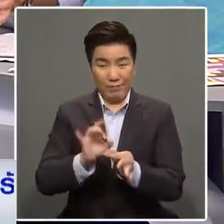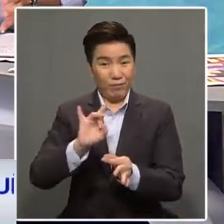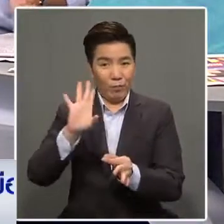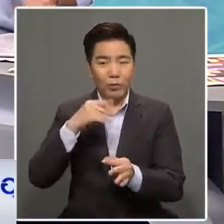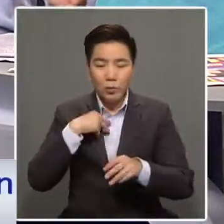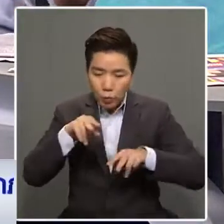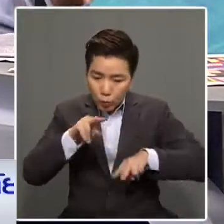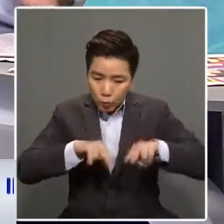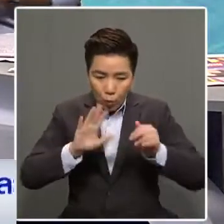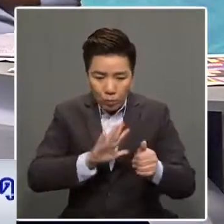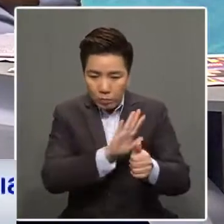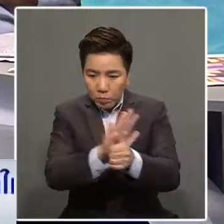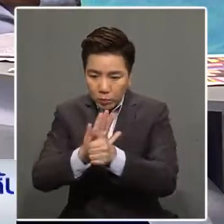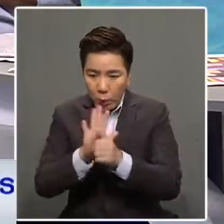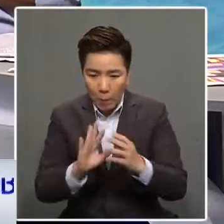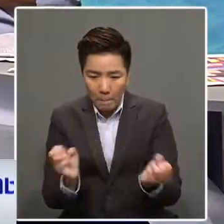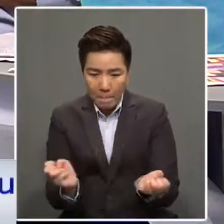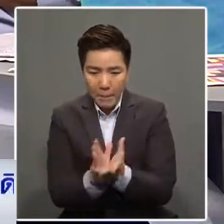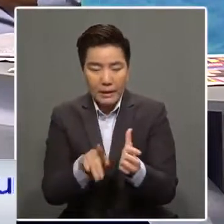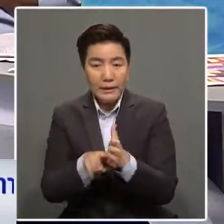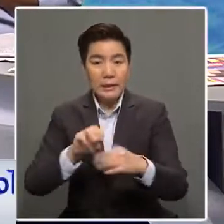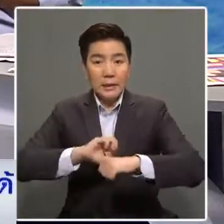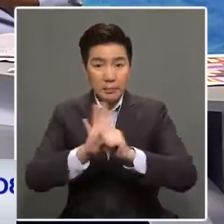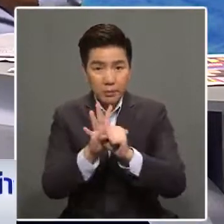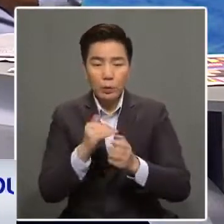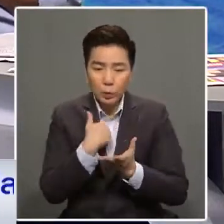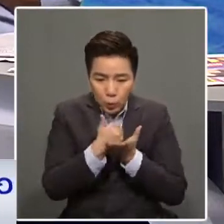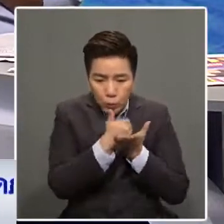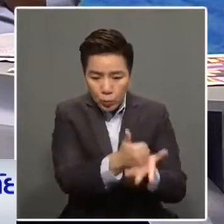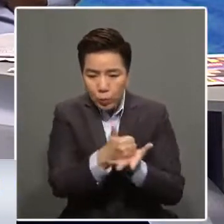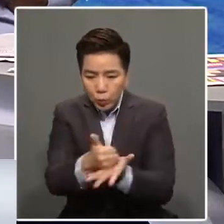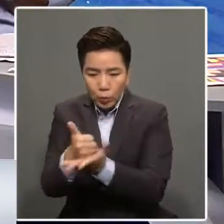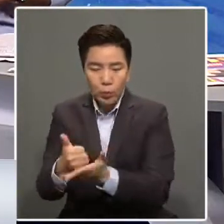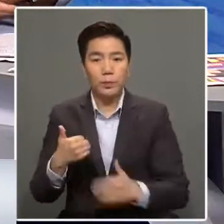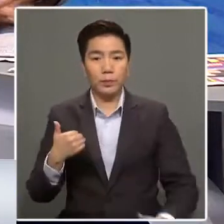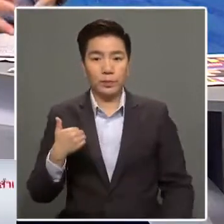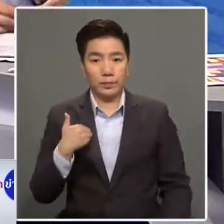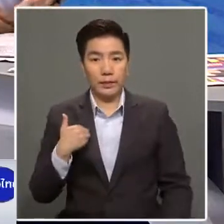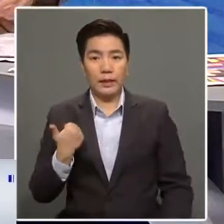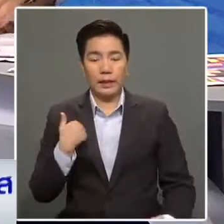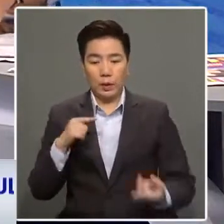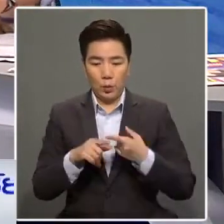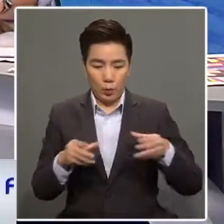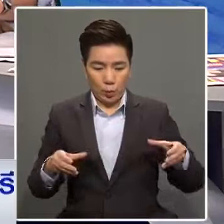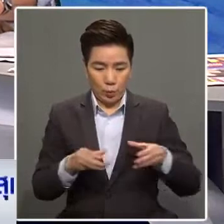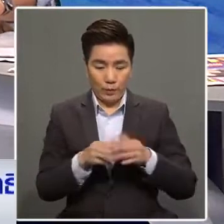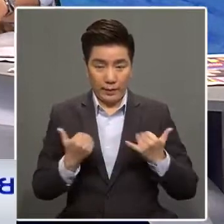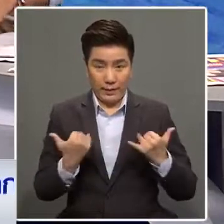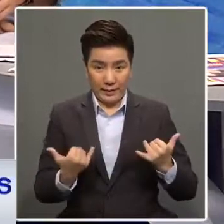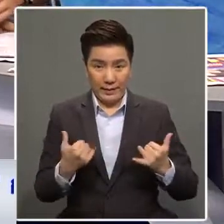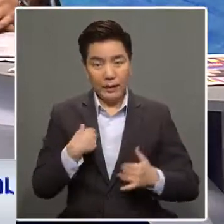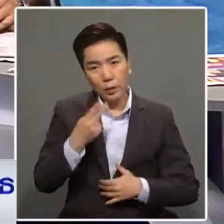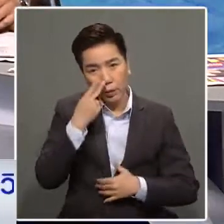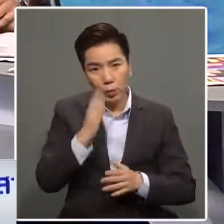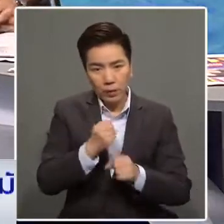จะดูแลลูกค้าที่ได้รับผลกระทบจากโควิดมากบ้างน้อยบ้างตามสมควรแก่เหตุนะครับทางทีมงานรายการของเราก็ไปดู